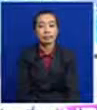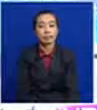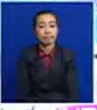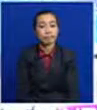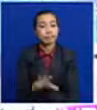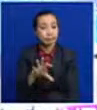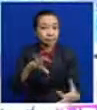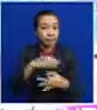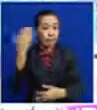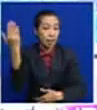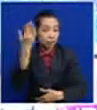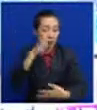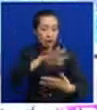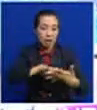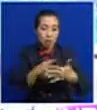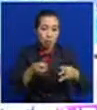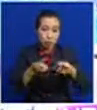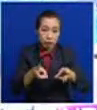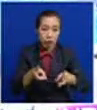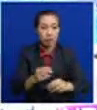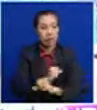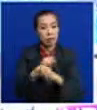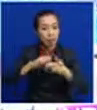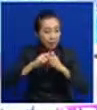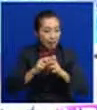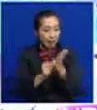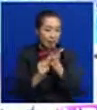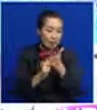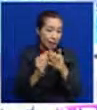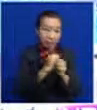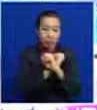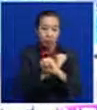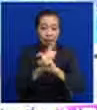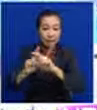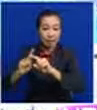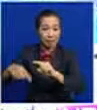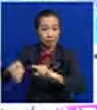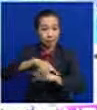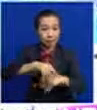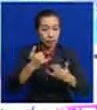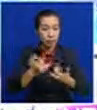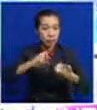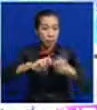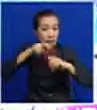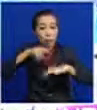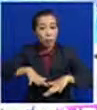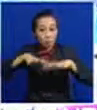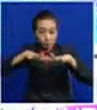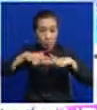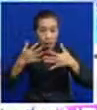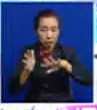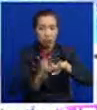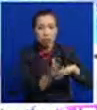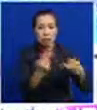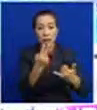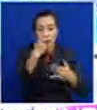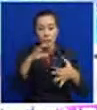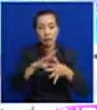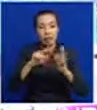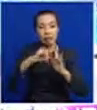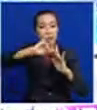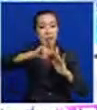จากเรื่องสภาพอากาศและมาตรการในการรับมือแก้ไขปัญหาต่างๆให้กับพี่น้องประชาชนในช่วงที่มีสถานการณ์อุทกภัยนะคะมาดูเรื่องของเทศกาลกินเจ